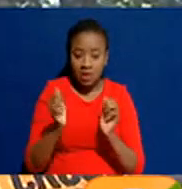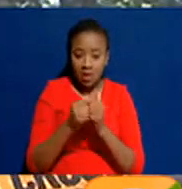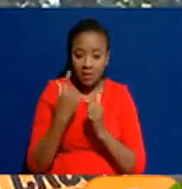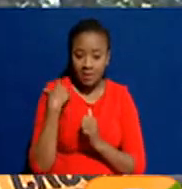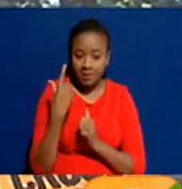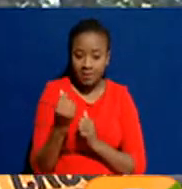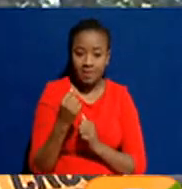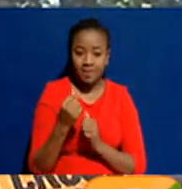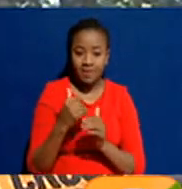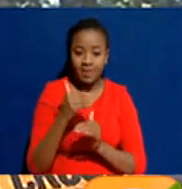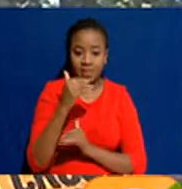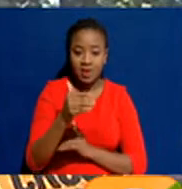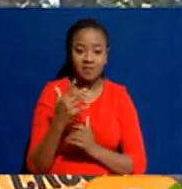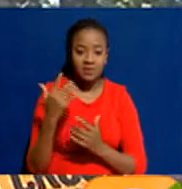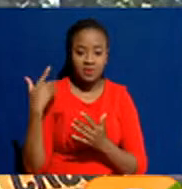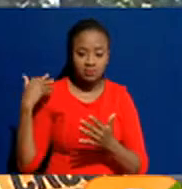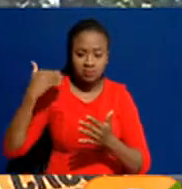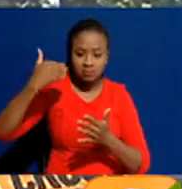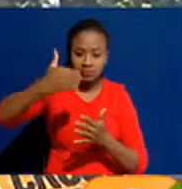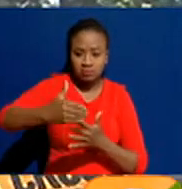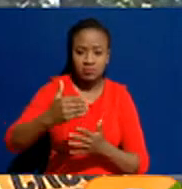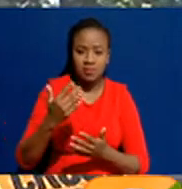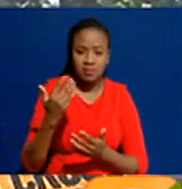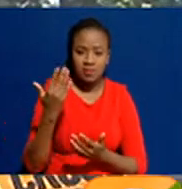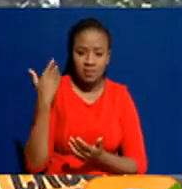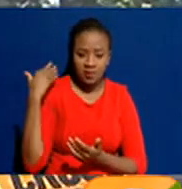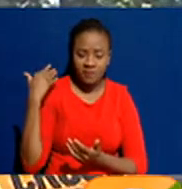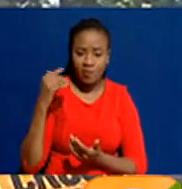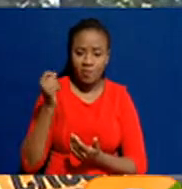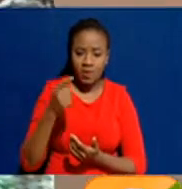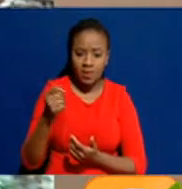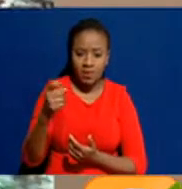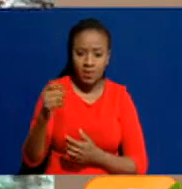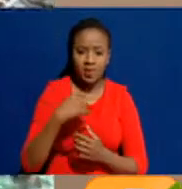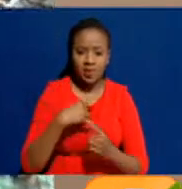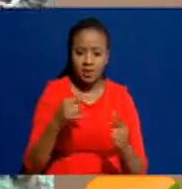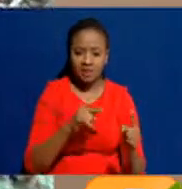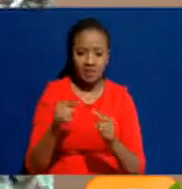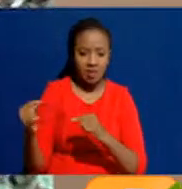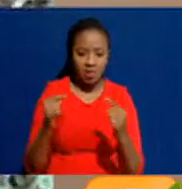baada ya mfululizo wa matukio tangu mwezi uliopita.